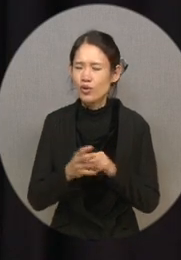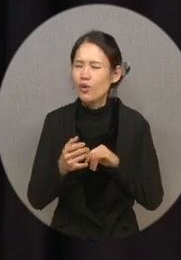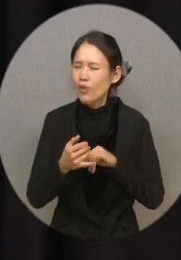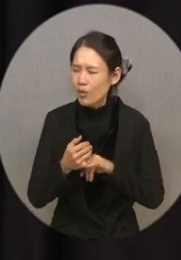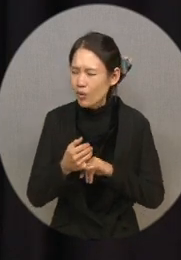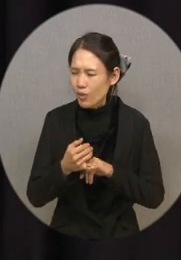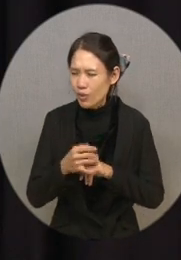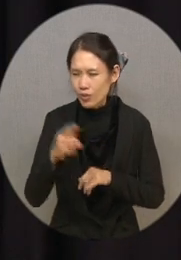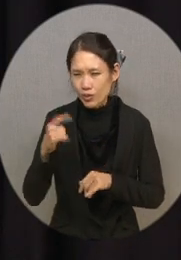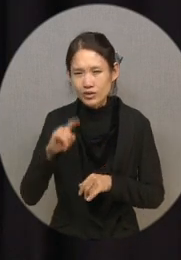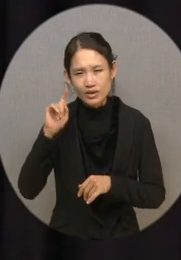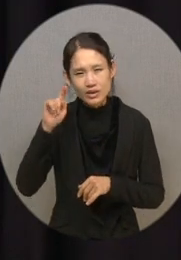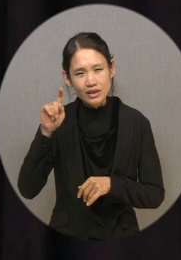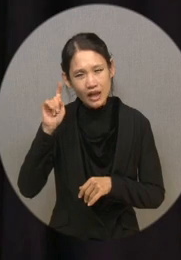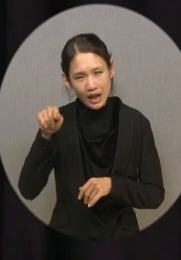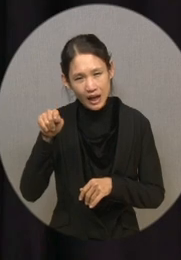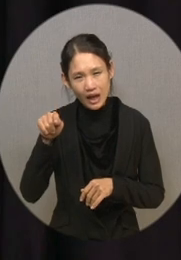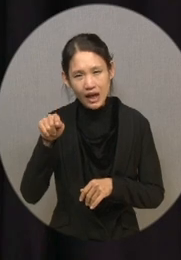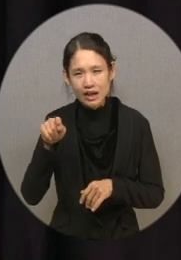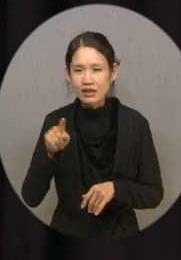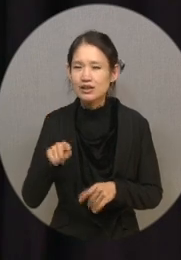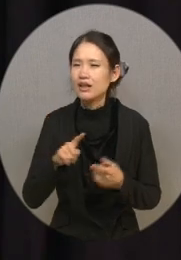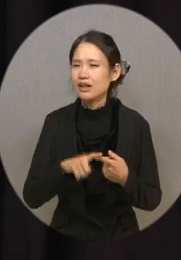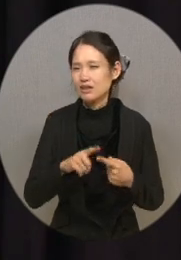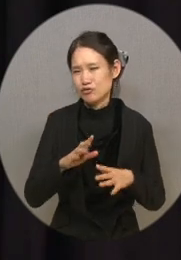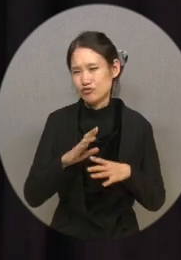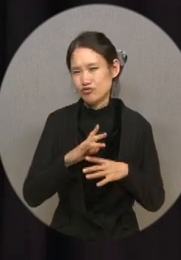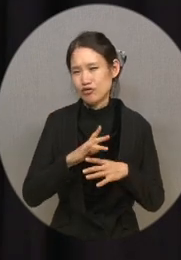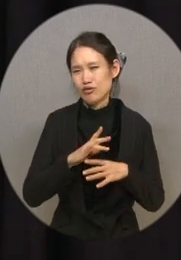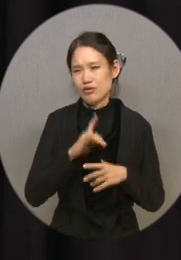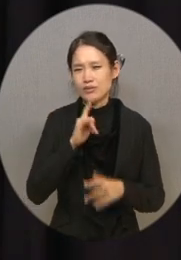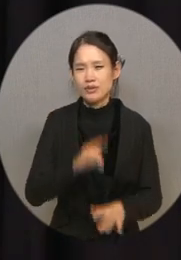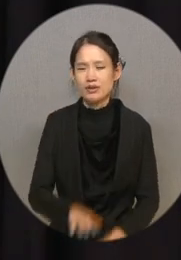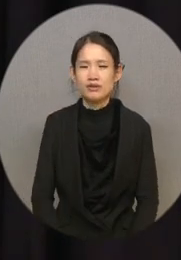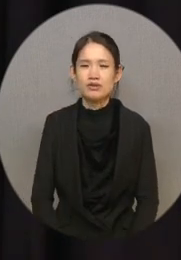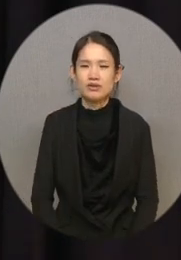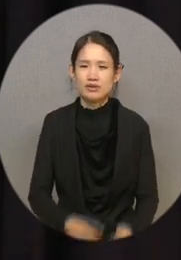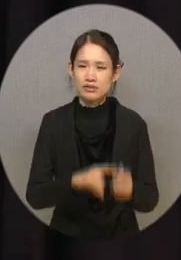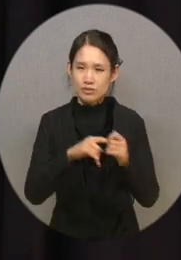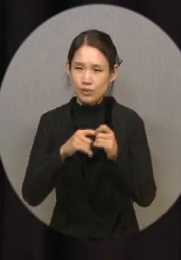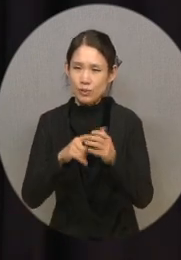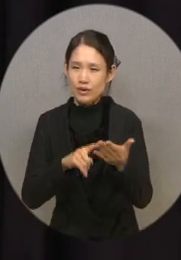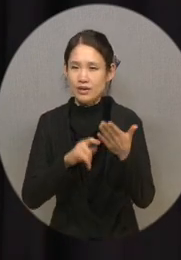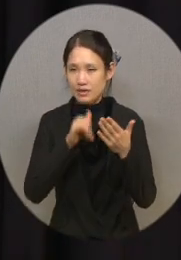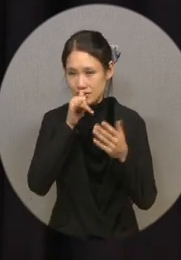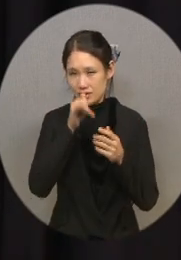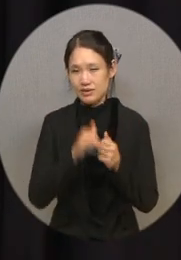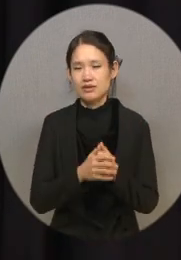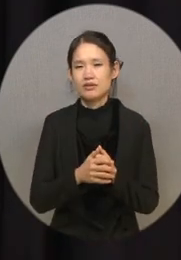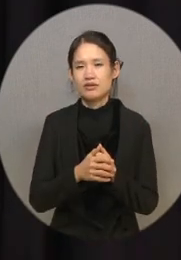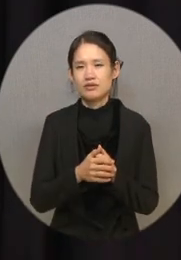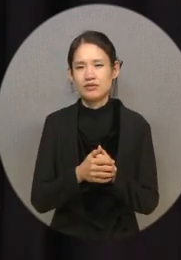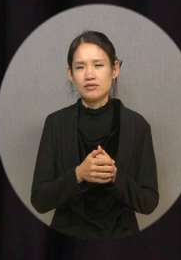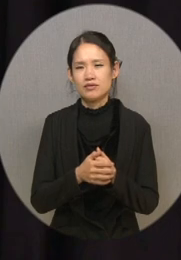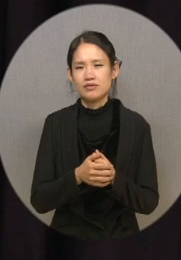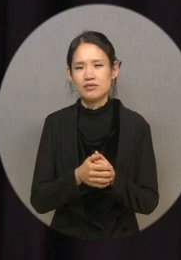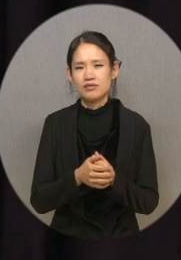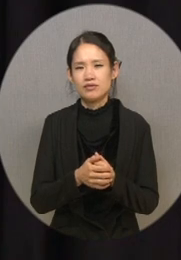죽어도 오고만은 내일이 두렵다 하는 얘기가 있어요. 그렇죠. 이게